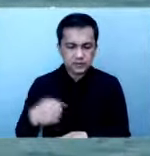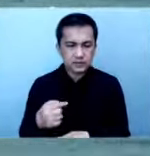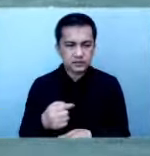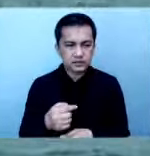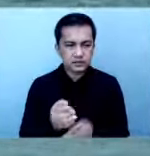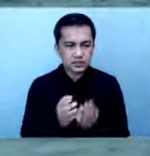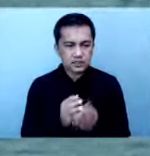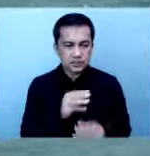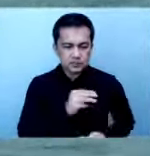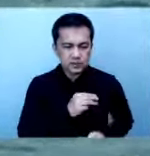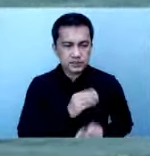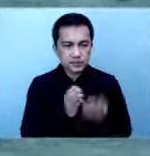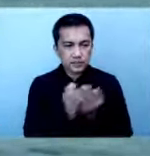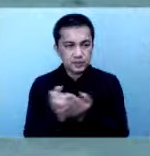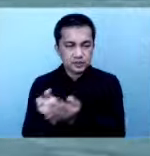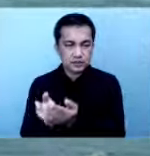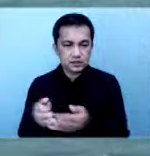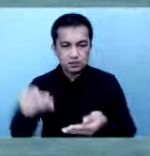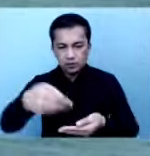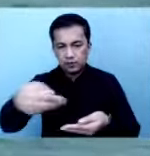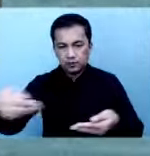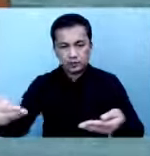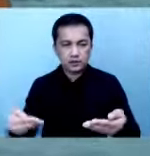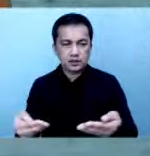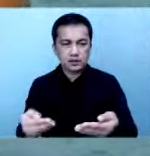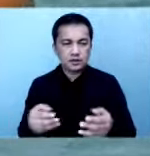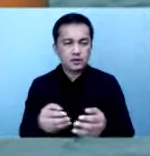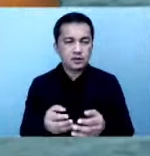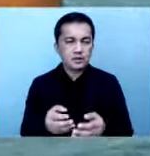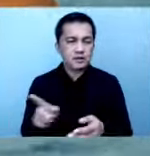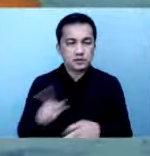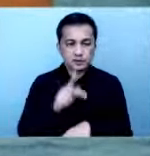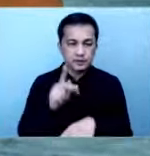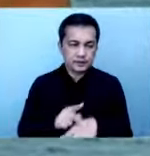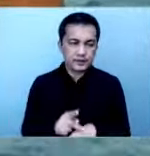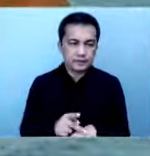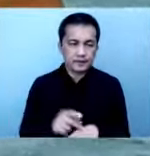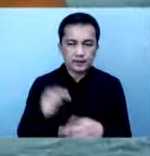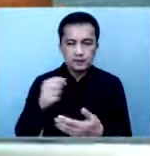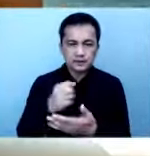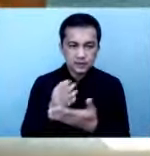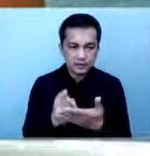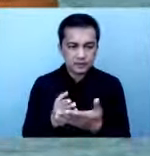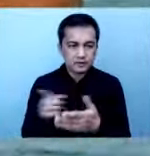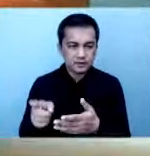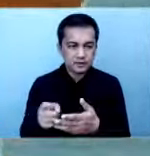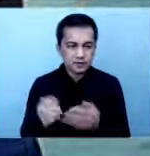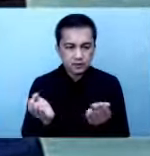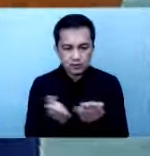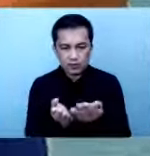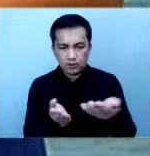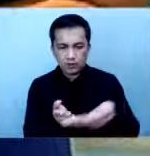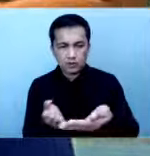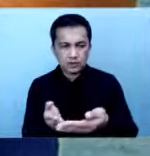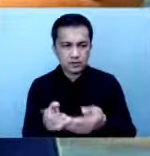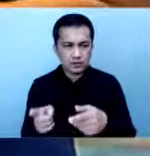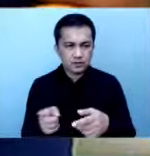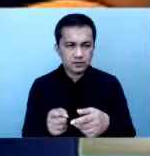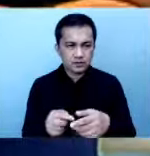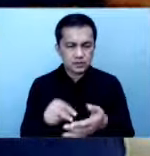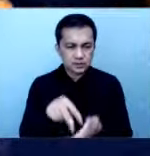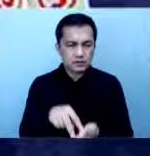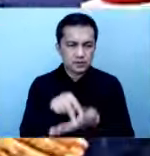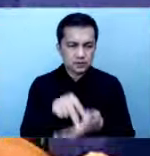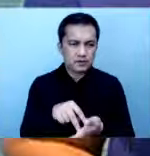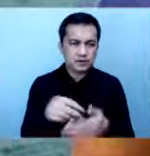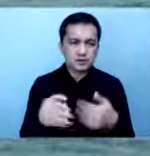vessels ang nakapalibot sa mga barko ng Pilipinas. Ang ilan tila ba nagkukumpulan at nakatambay